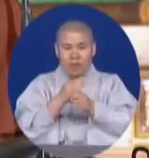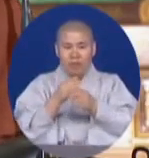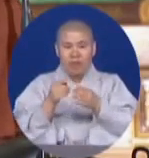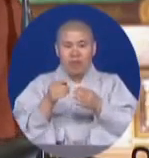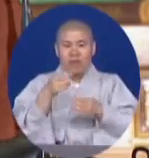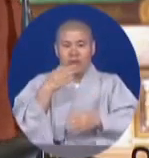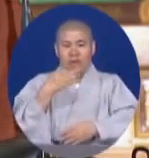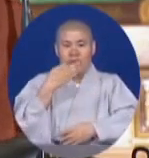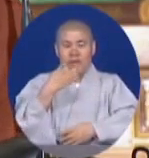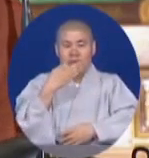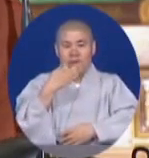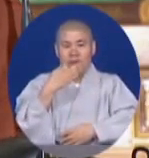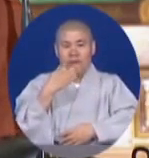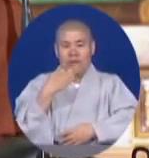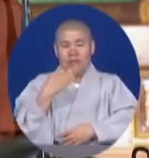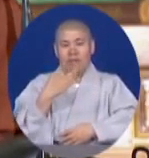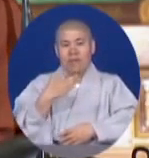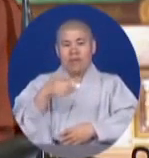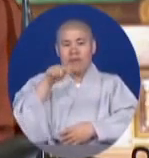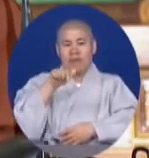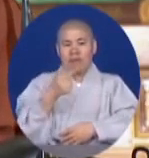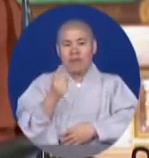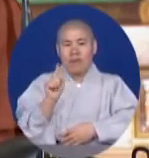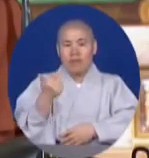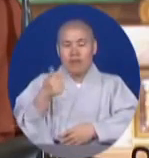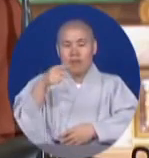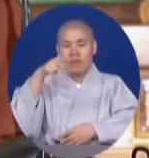14번째 관중생품이라고 있어요.